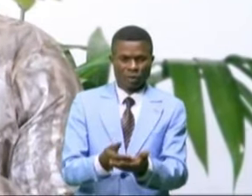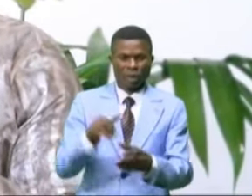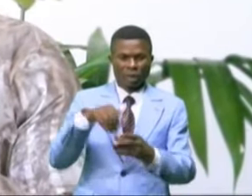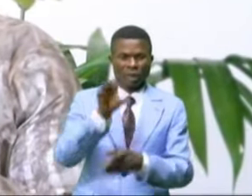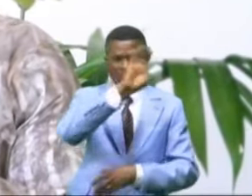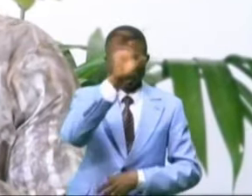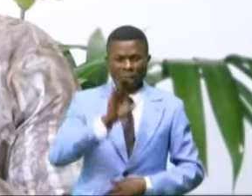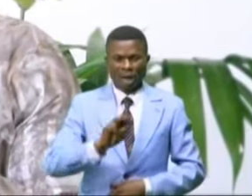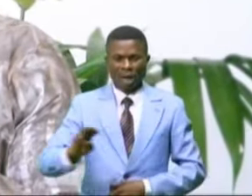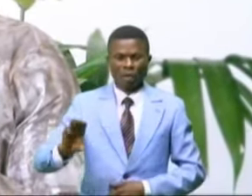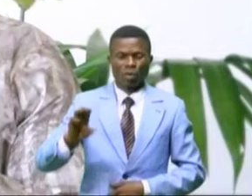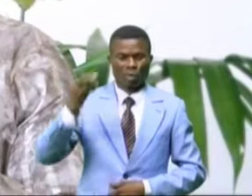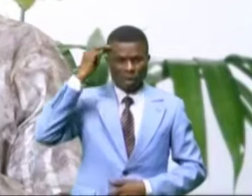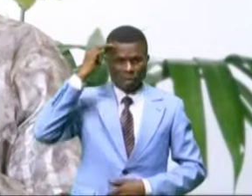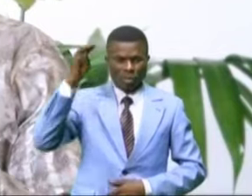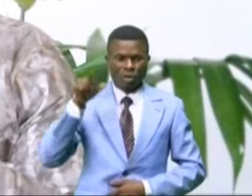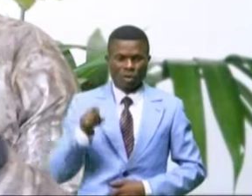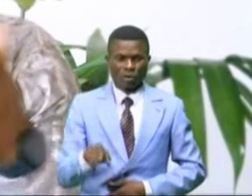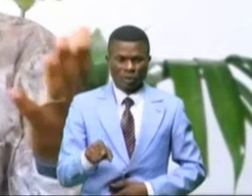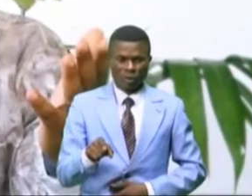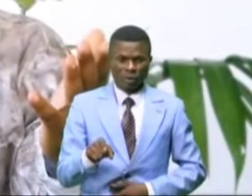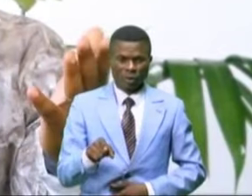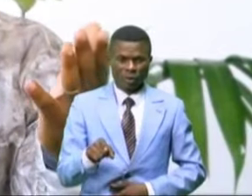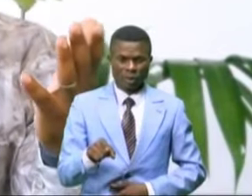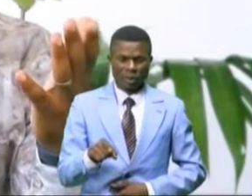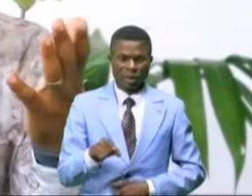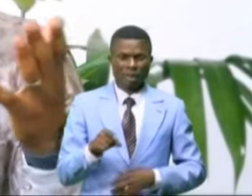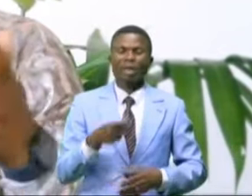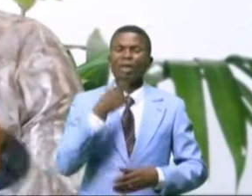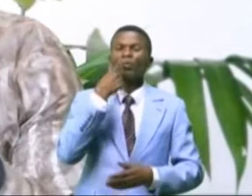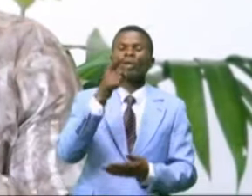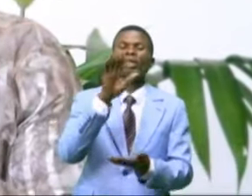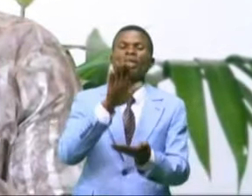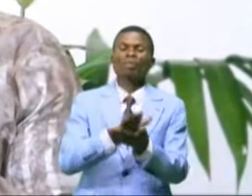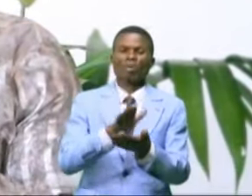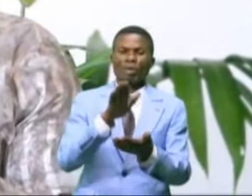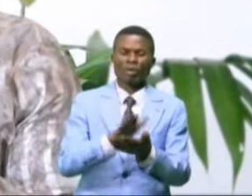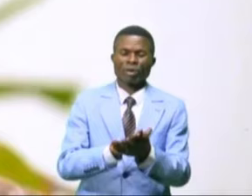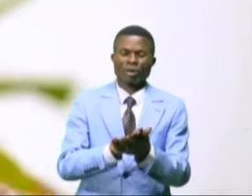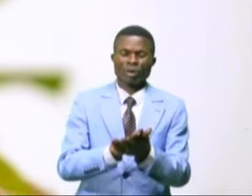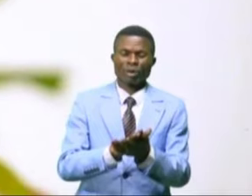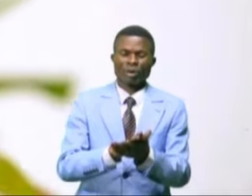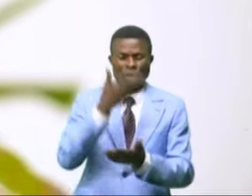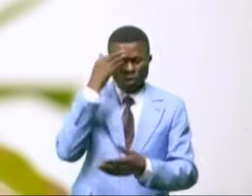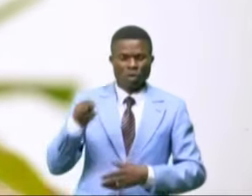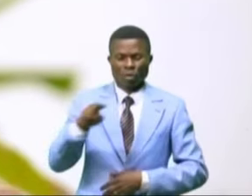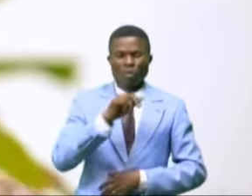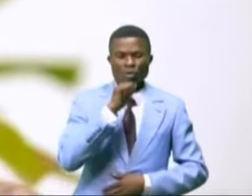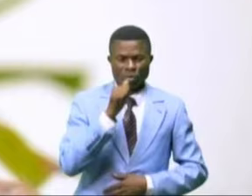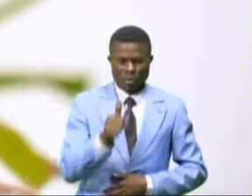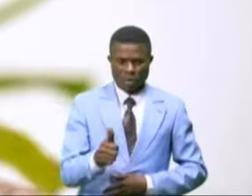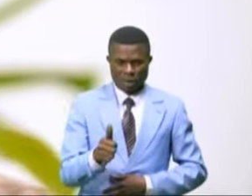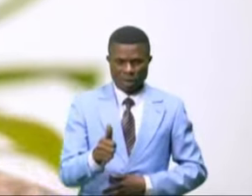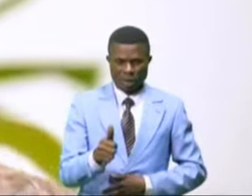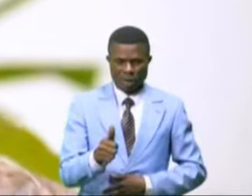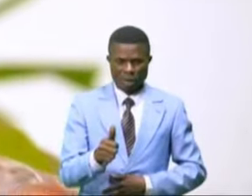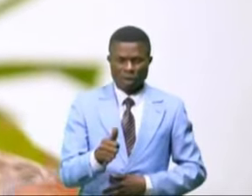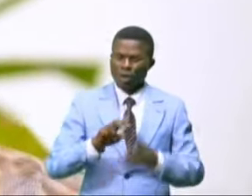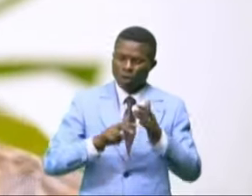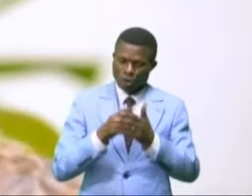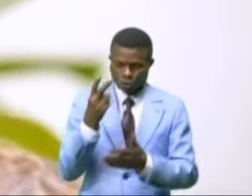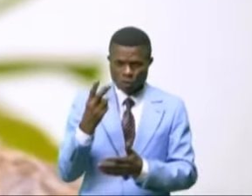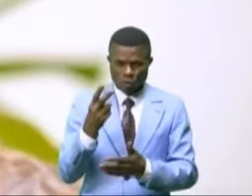circonscription de Mongafula, recevez l'expression de ma profonde gratitude, doublée de